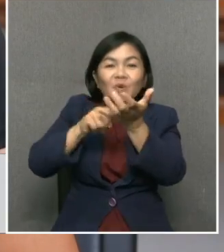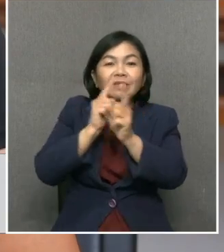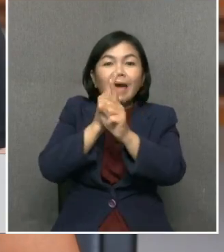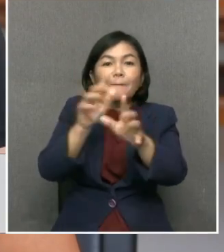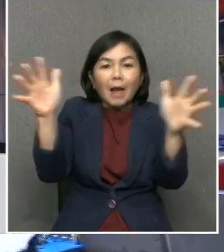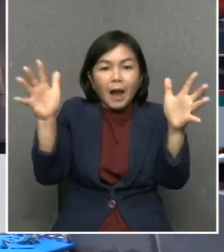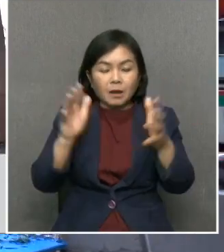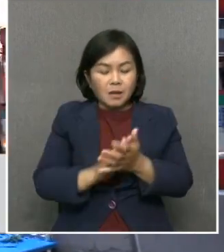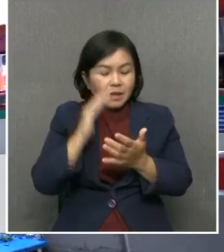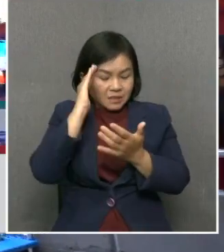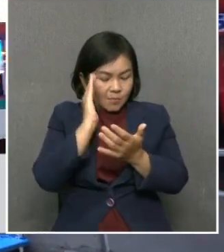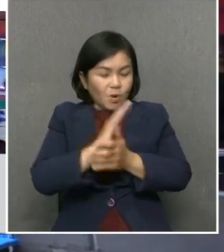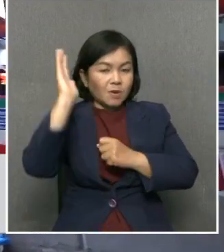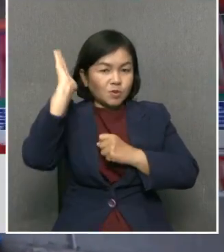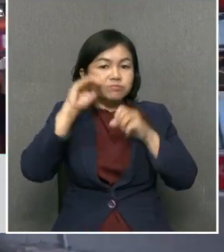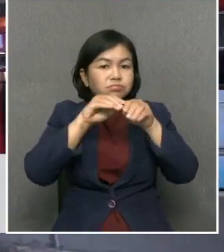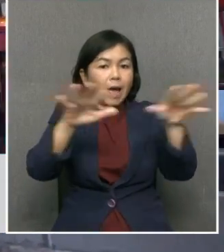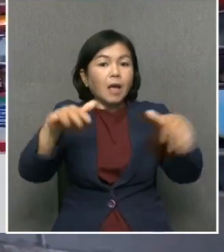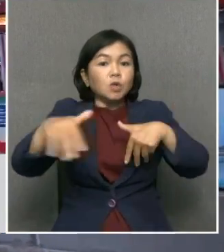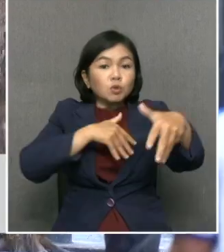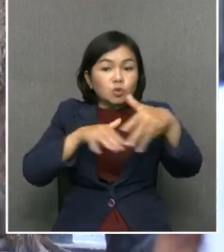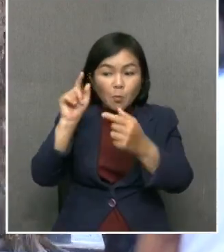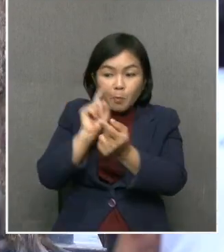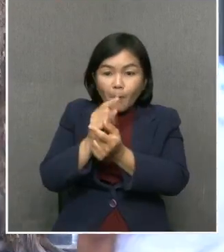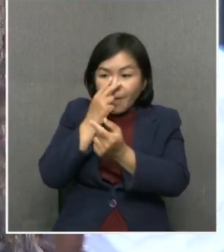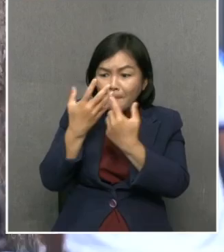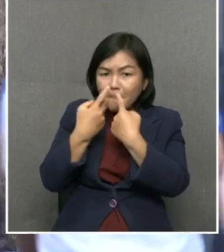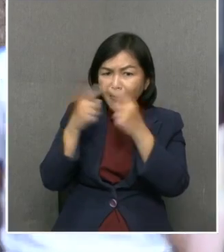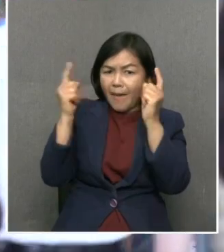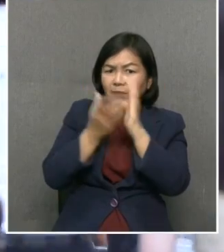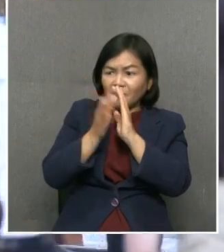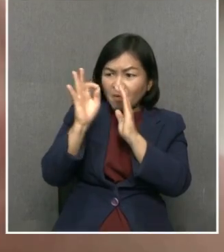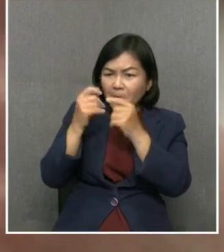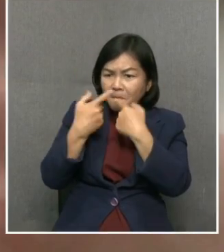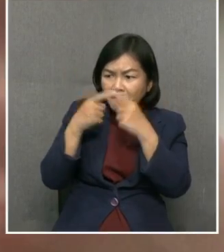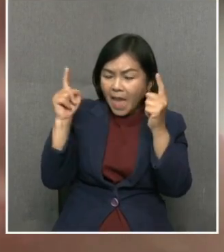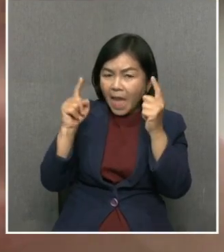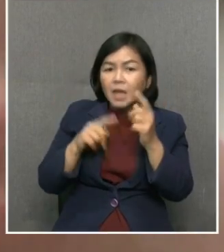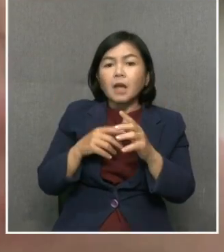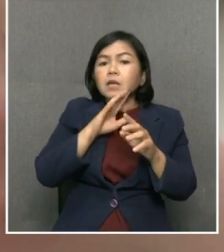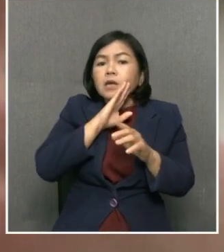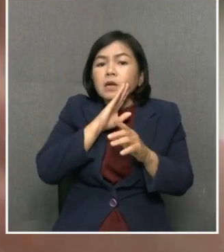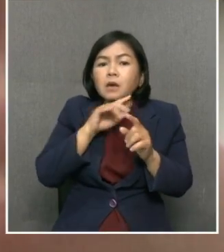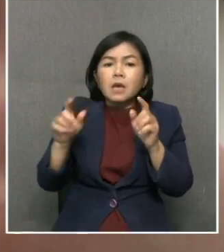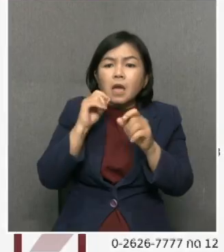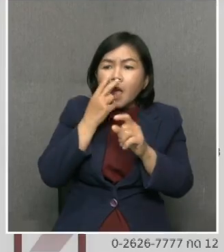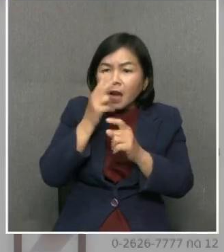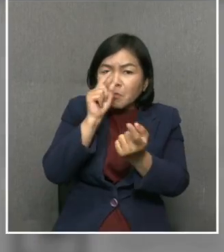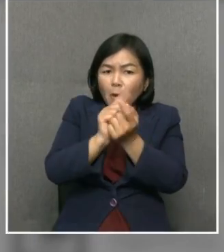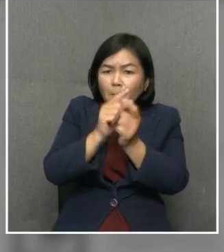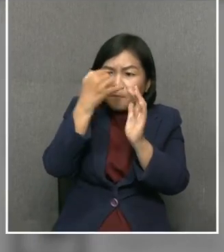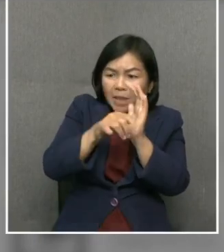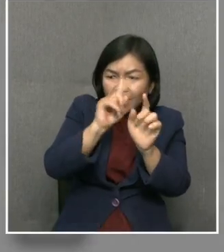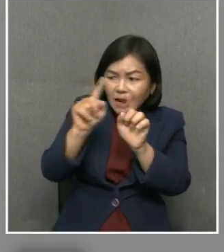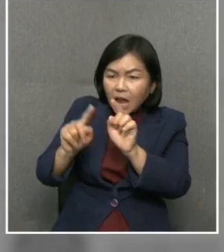สวนกลางย้ำว่าหากประชาชนพบเห็นการกระทำความผิดต้องการแจ้งบาแสทางช่องทางออนไลน์กับตำรวจสามารถ